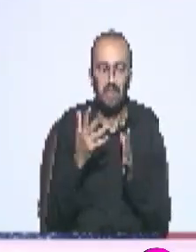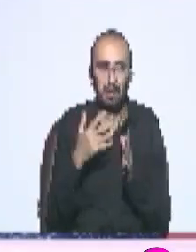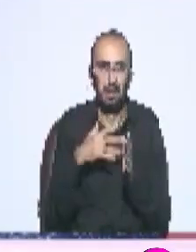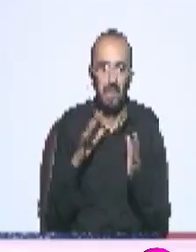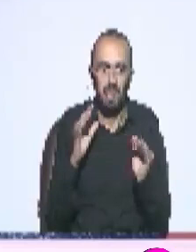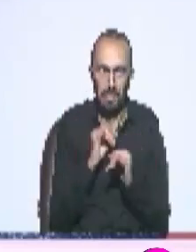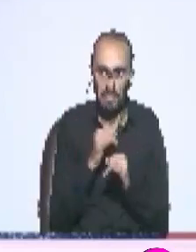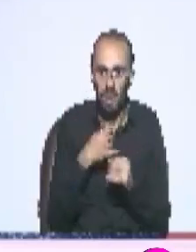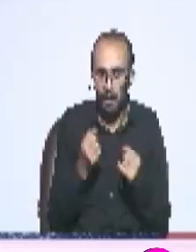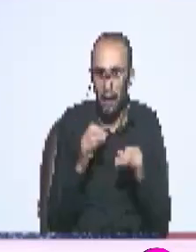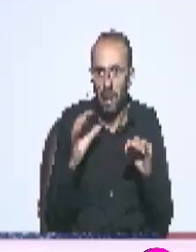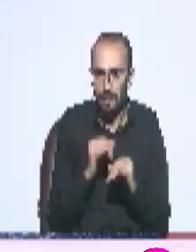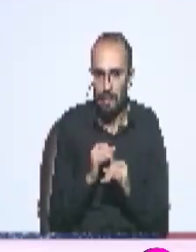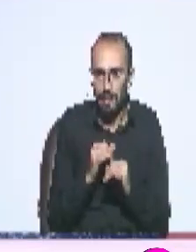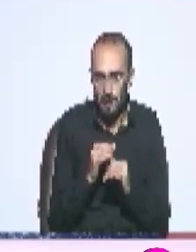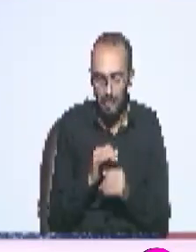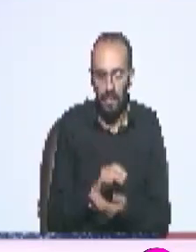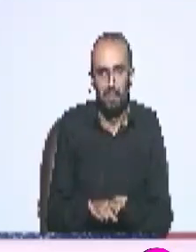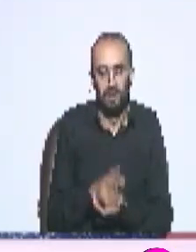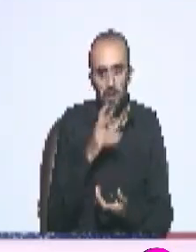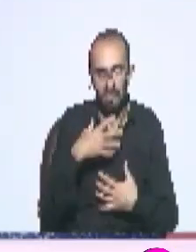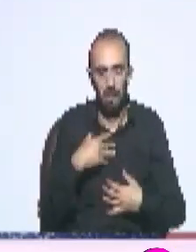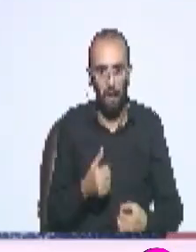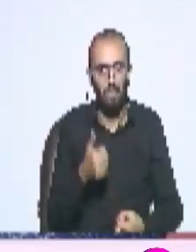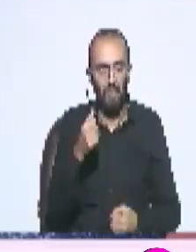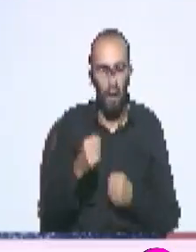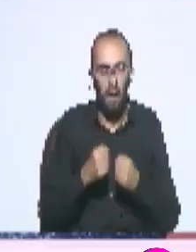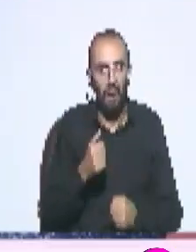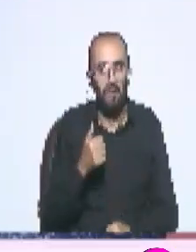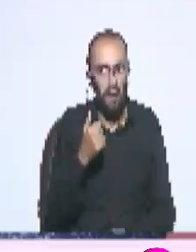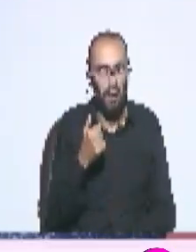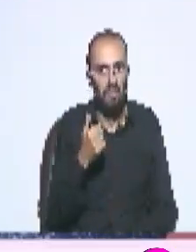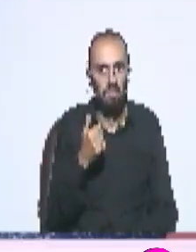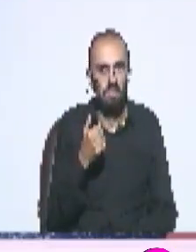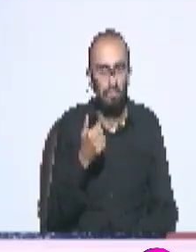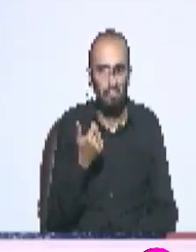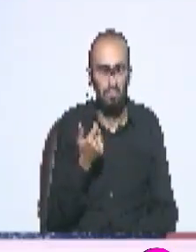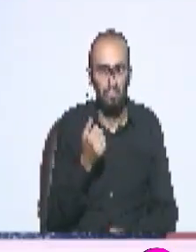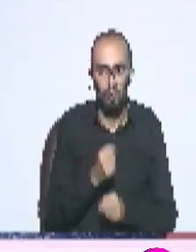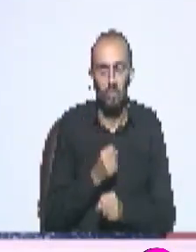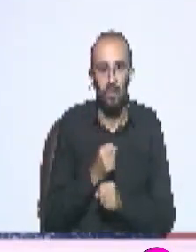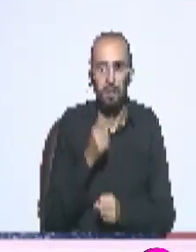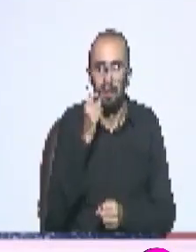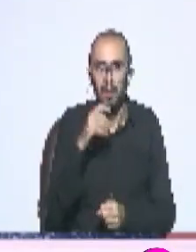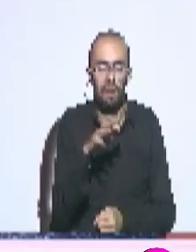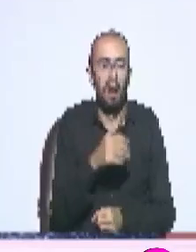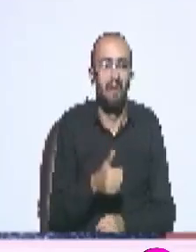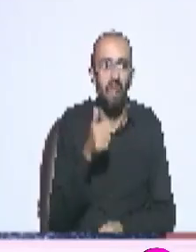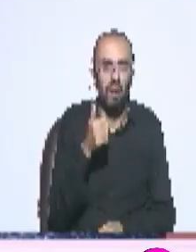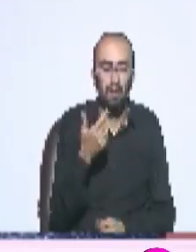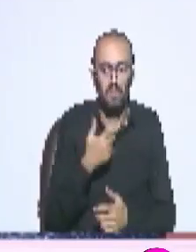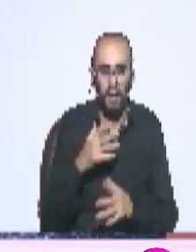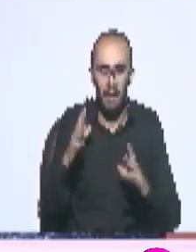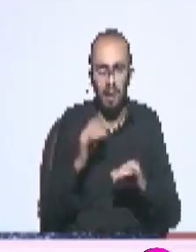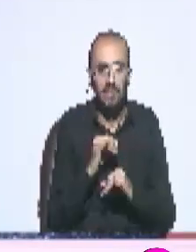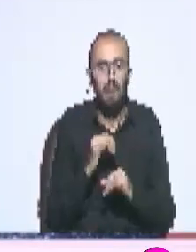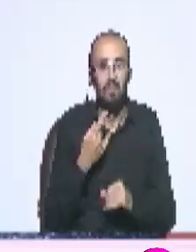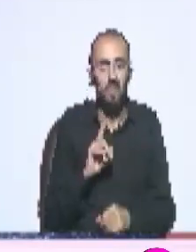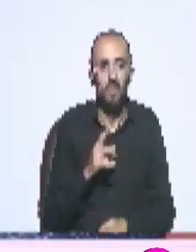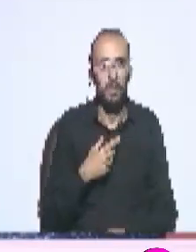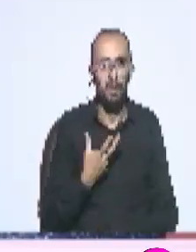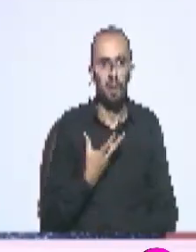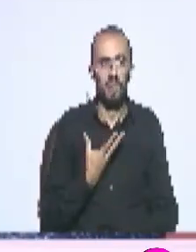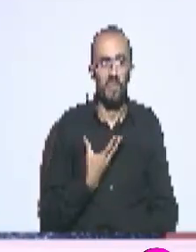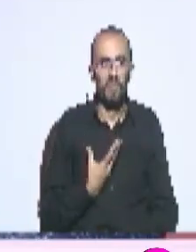الوزن بعمل كده بلاقي نفسي صحتي احسن حركتي احسن اتي جوه الشغل ومع الناس شكله احسن لمجرد ان انا ابتديت